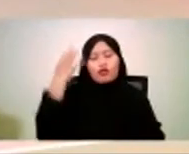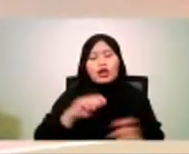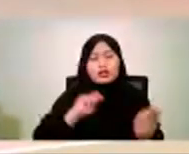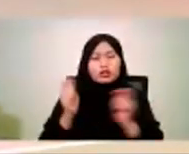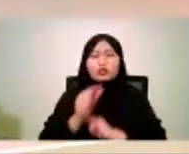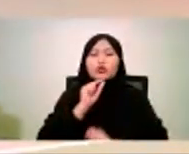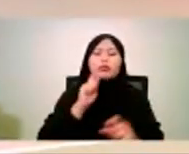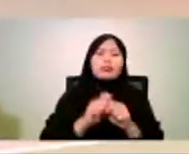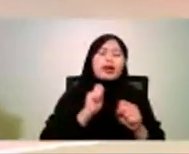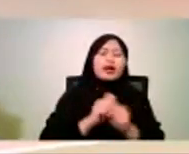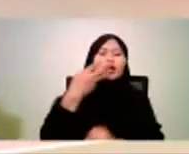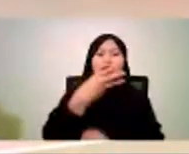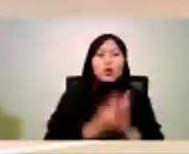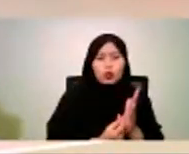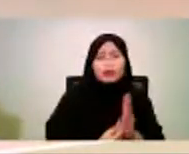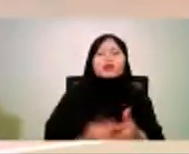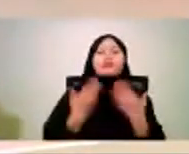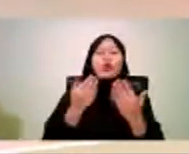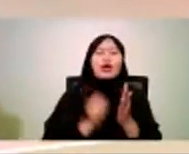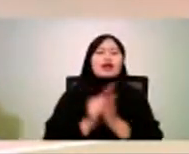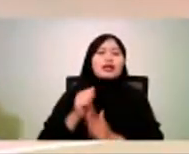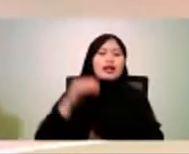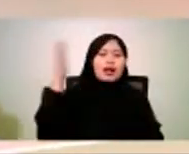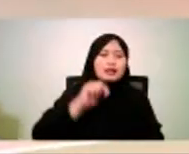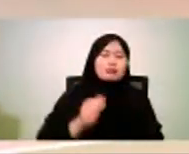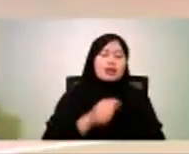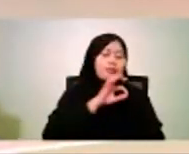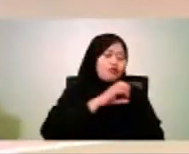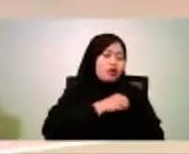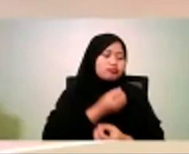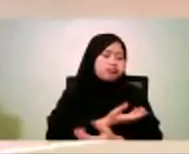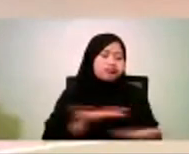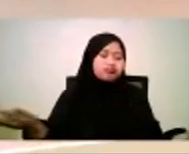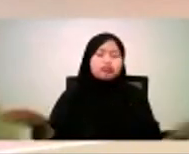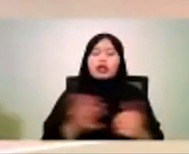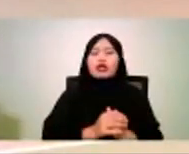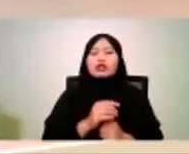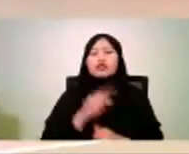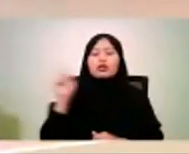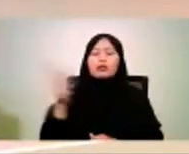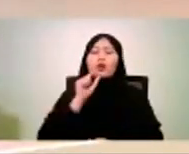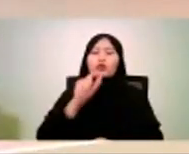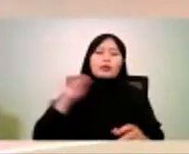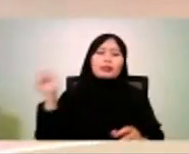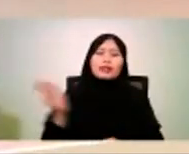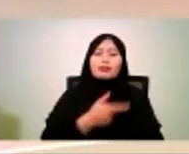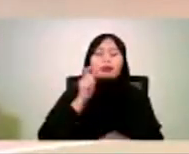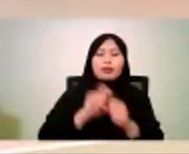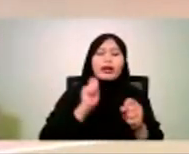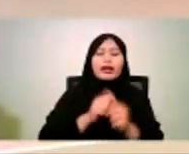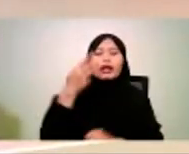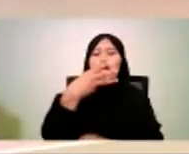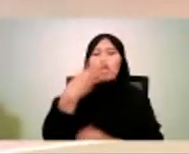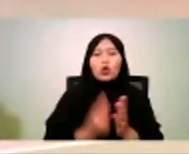ekonomi semoga acara pada hari ini memberikan manfaat bagi kita semua terutama untuk akselerasi pemulihan ekonomi